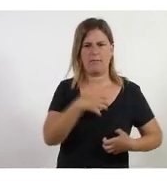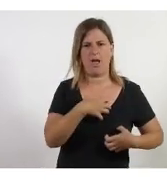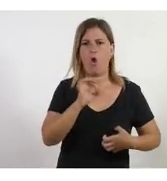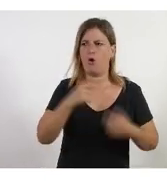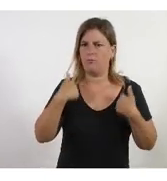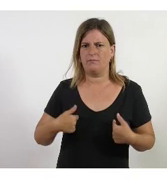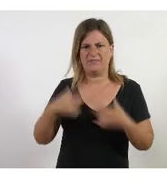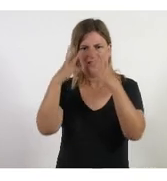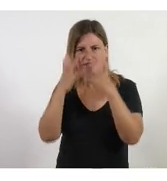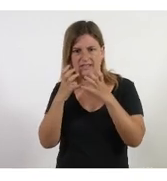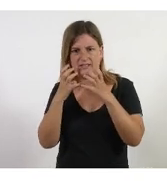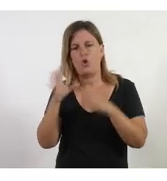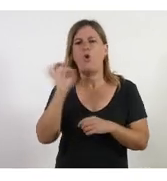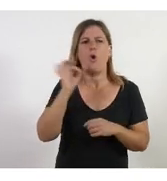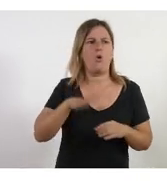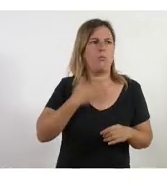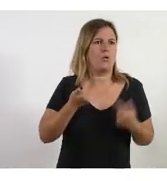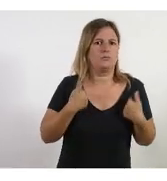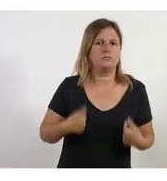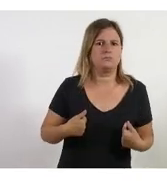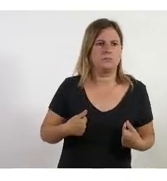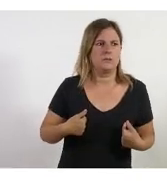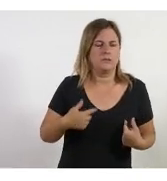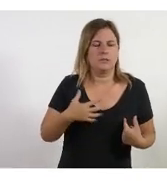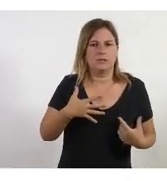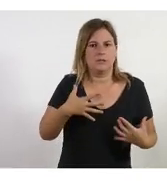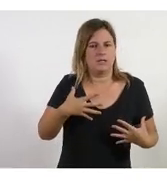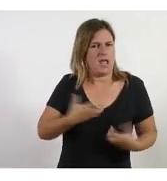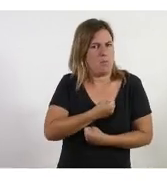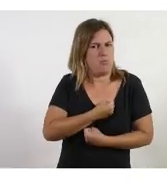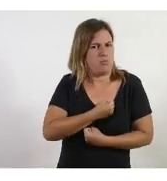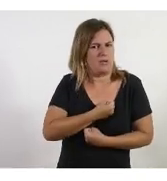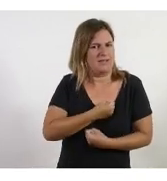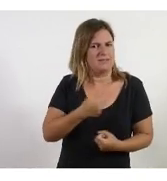tristesa, o puc sentir impotència.